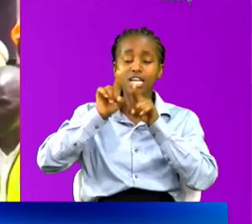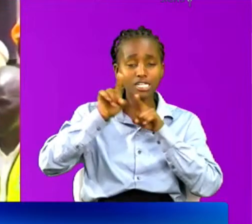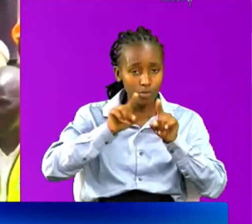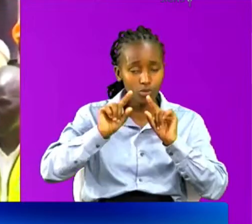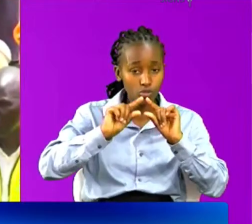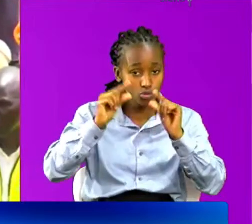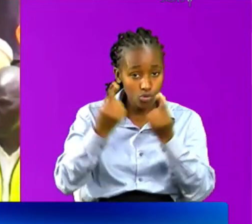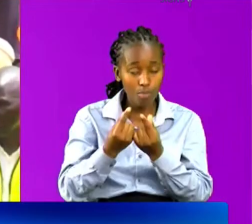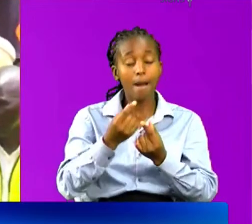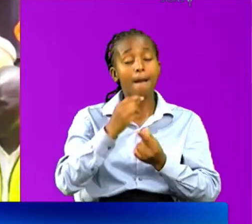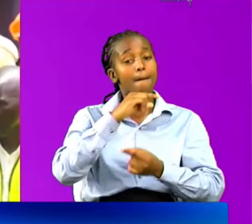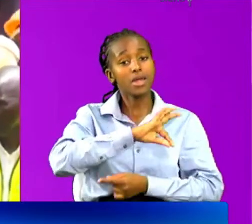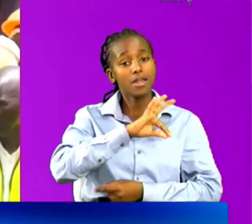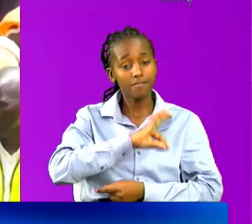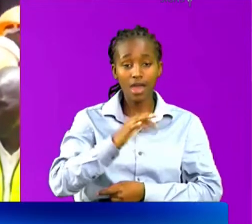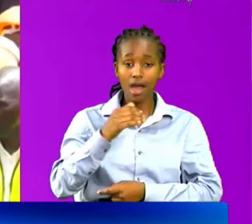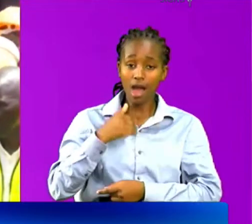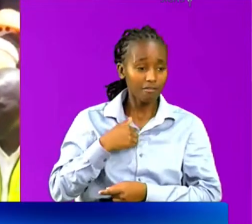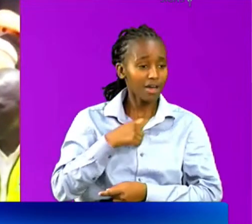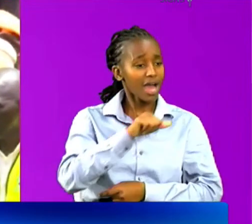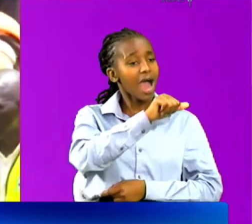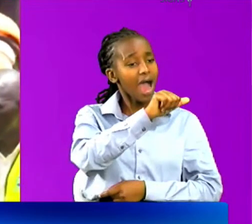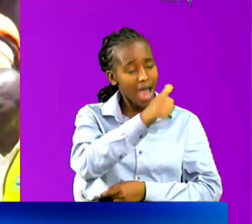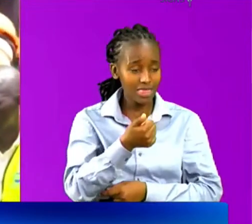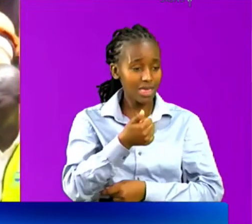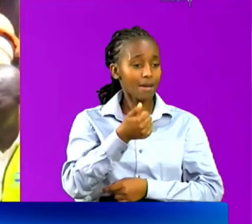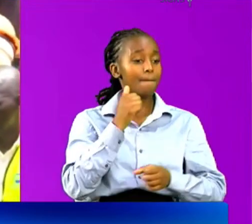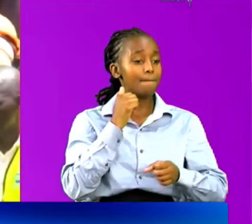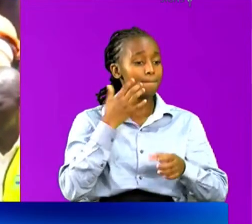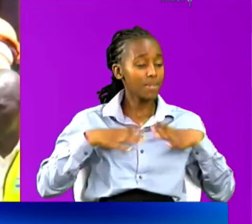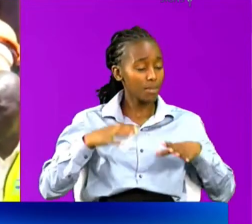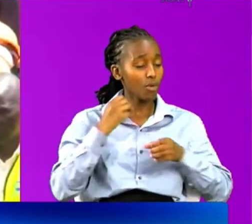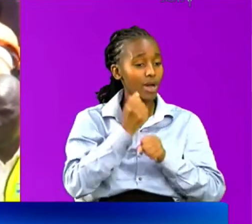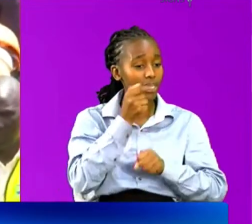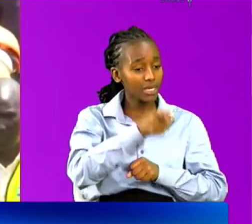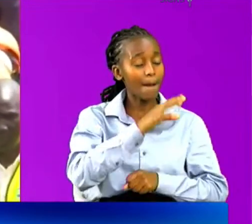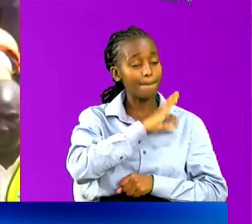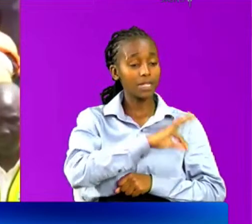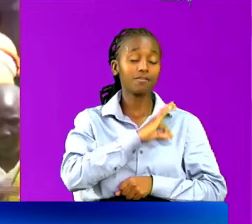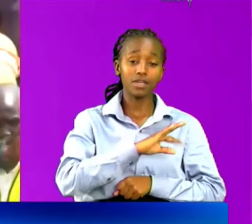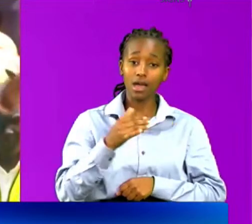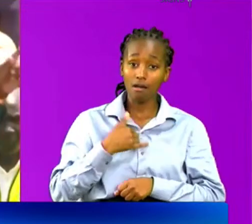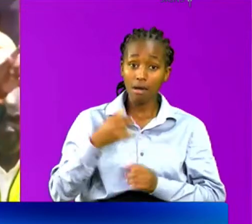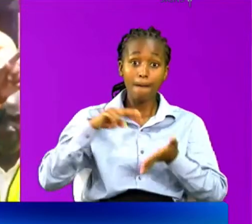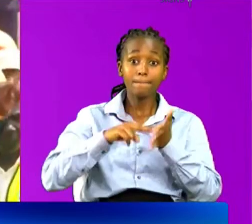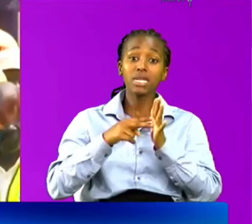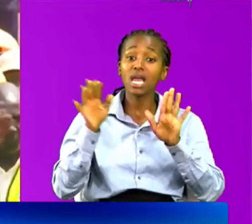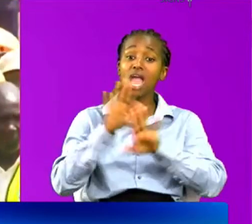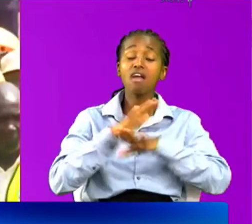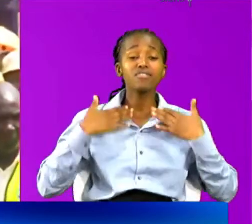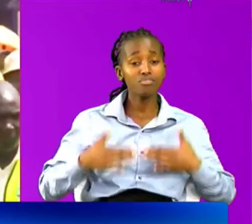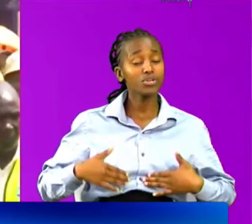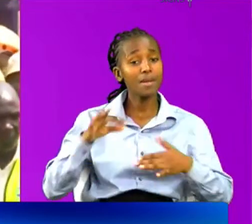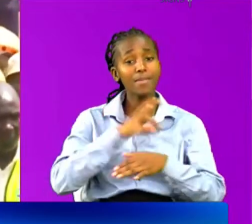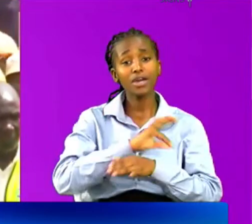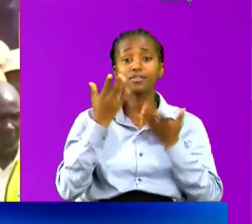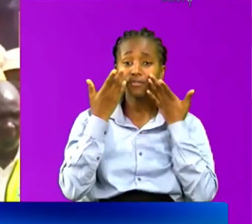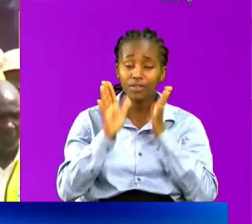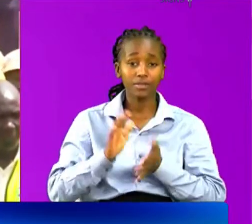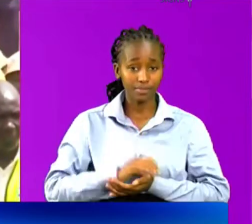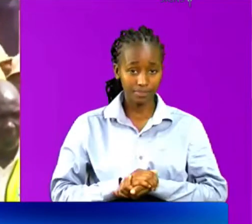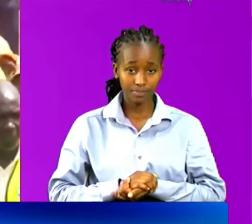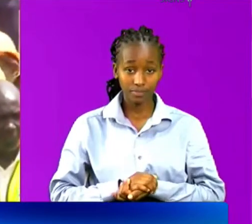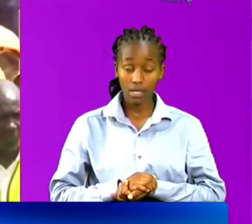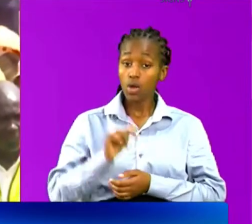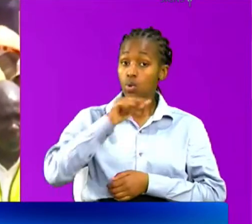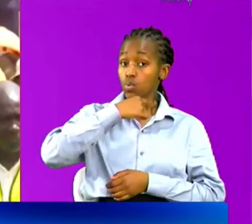kokoto, wanatutengenezea mawe. Inafika hapa inaajiri watu wengine. Masons na wale wengine. Ni kweli ama si kweli? Hapa tuko